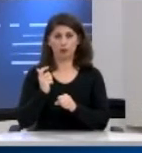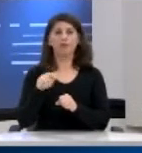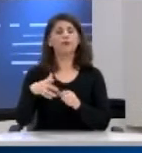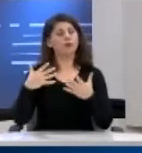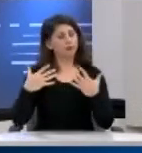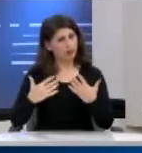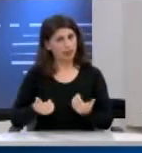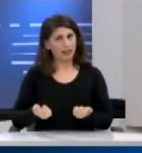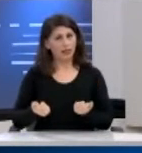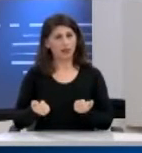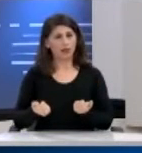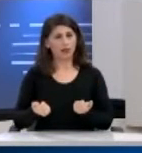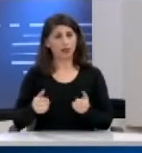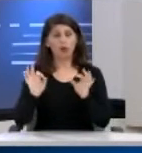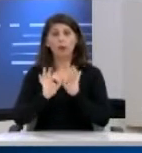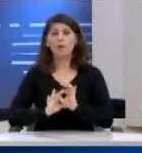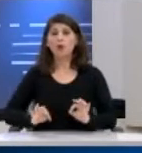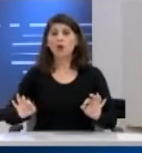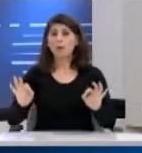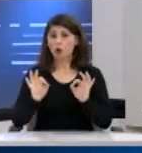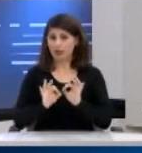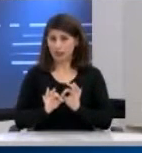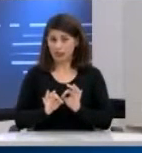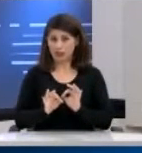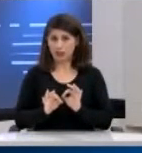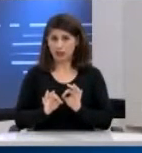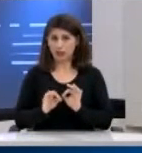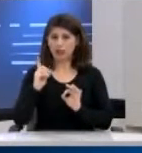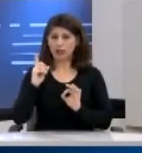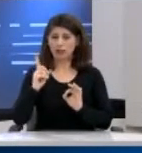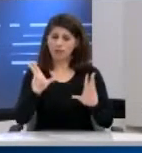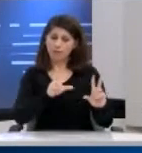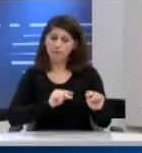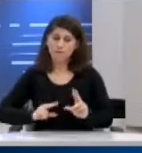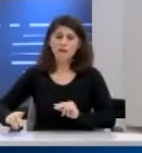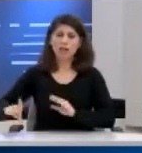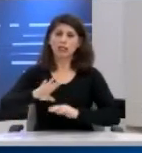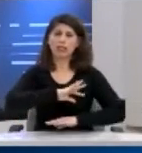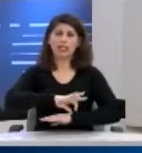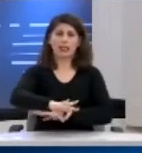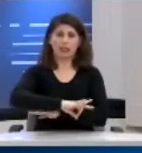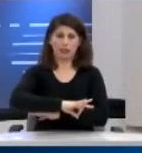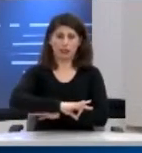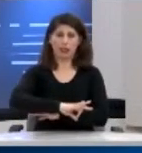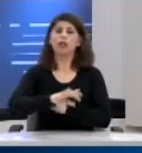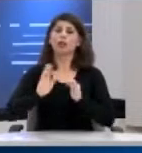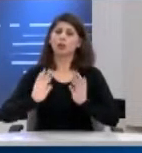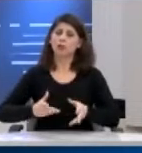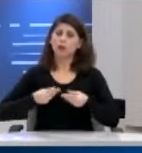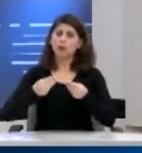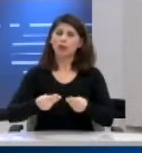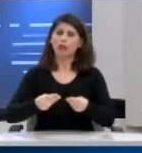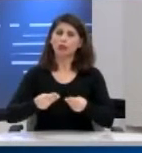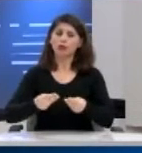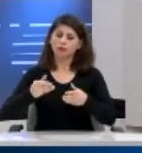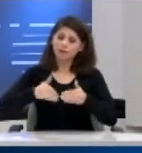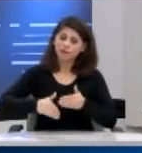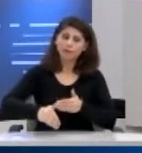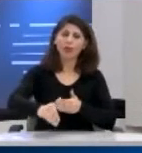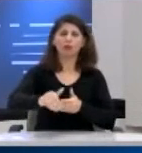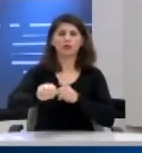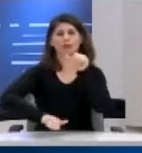αποτελούν προϋπόθεση για μια ενιαία στρατηγική που μπορεί να δώσει μια προοπτική ανατροπή σε αυτό το